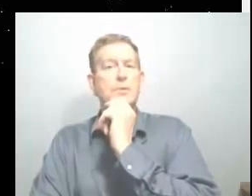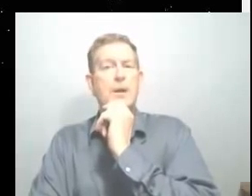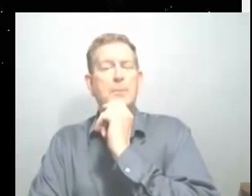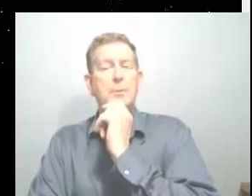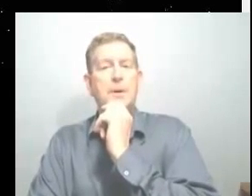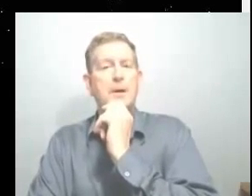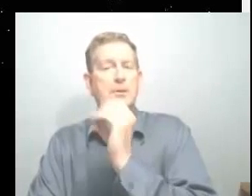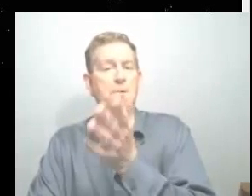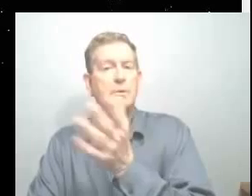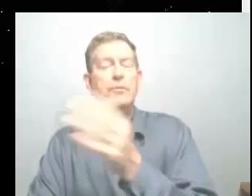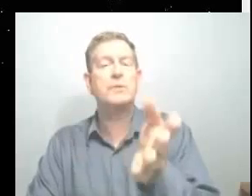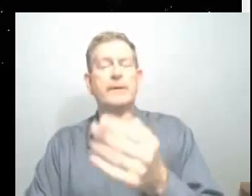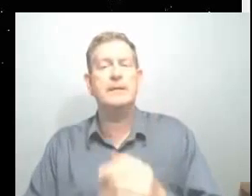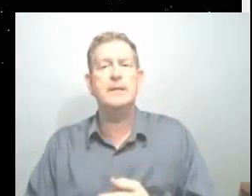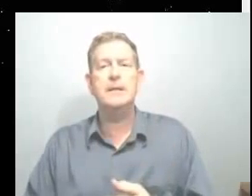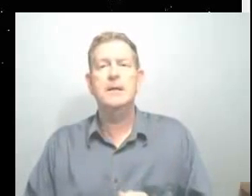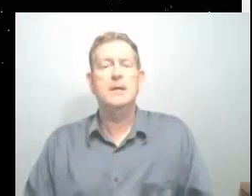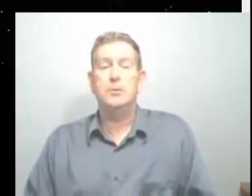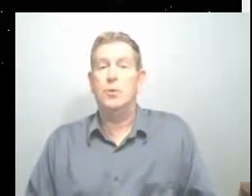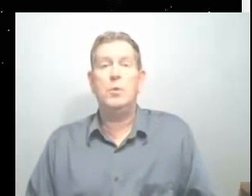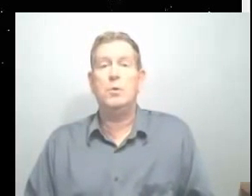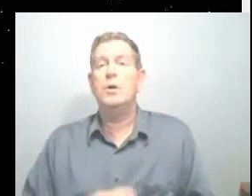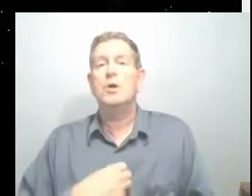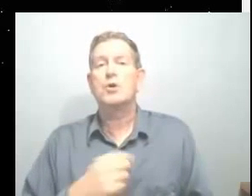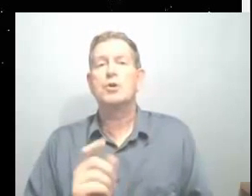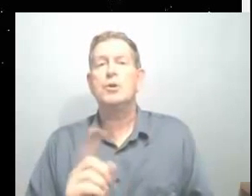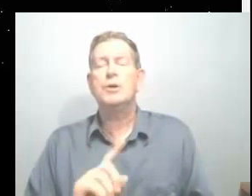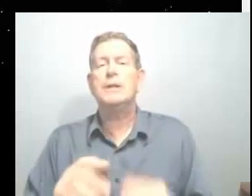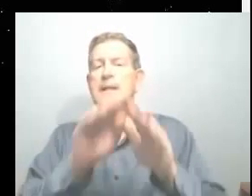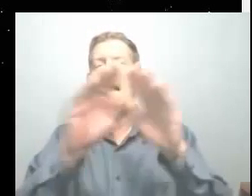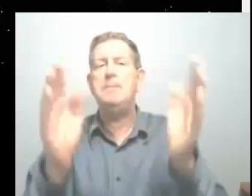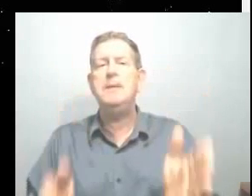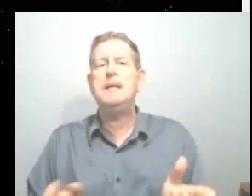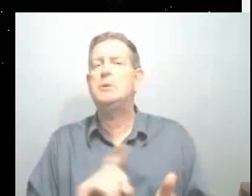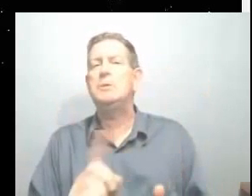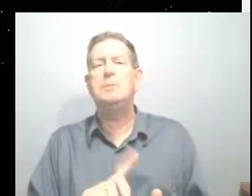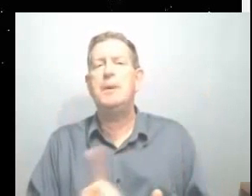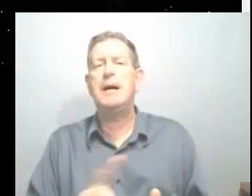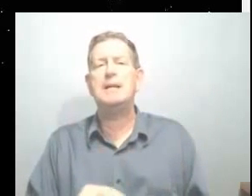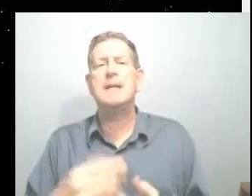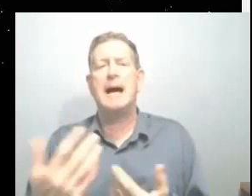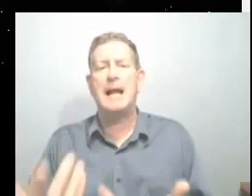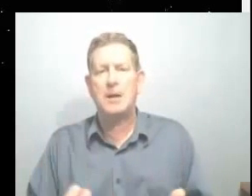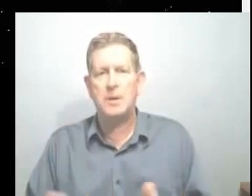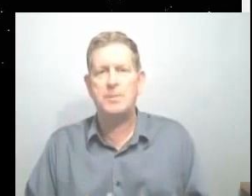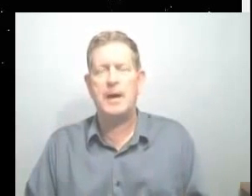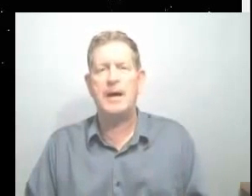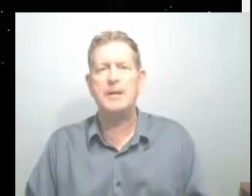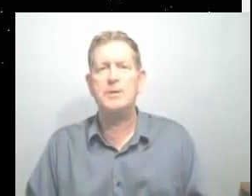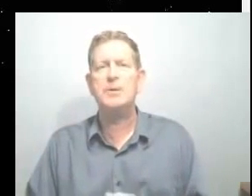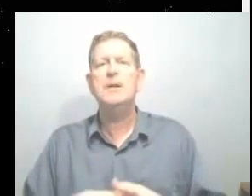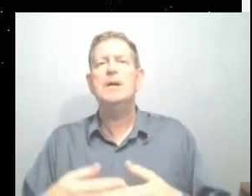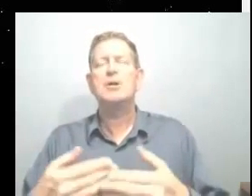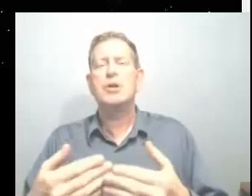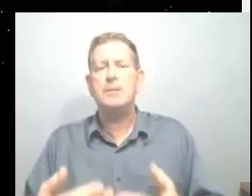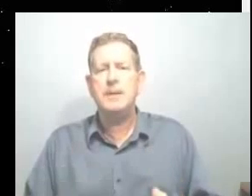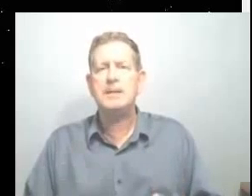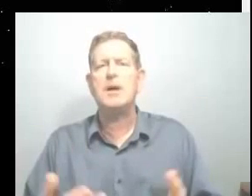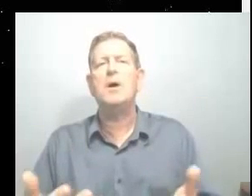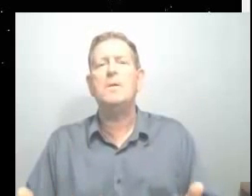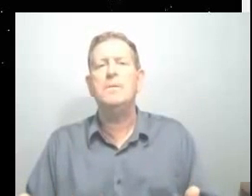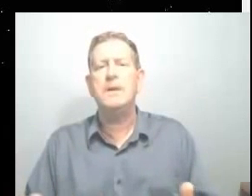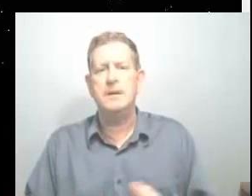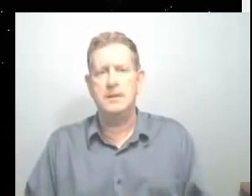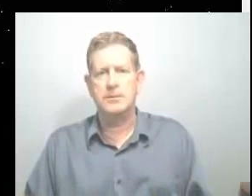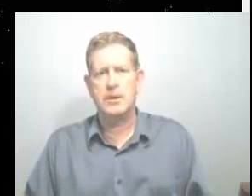D'accord. Je pense que la plupart d'entre vous, vous avez dit non, je n'habite pas à la campagne,